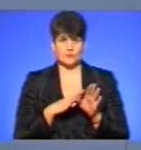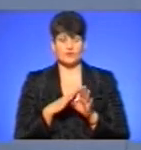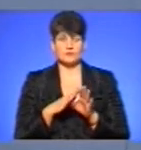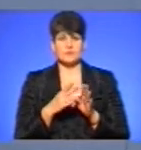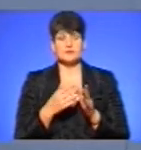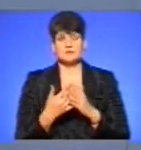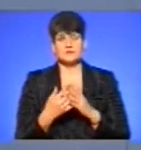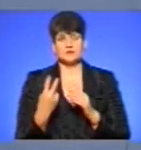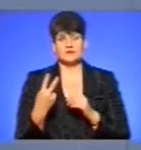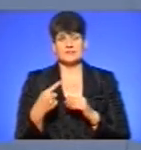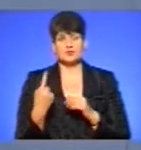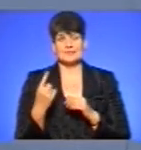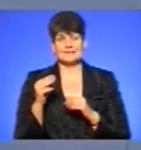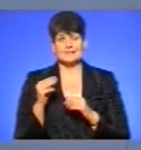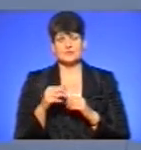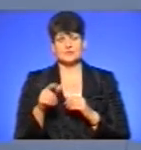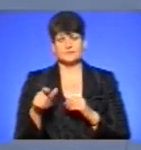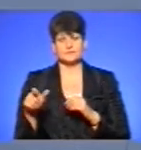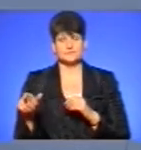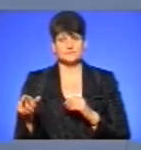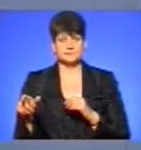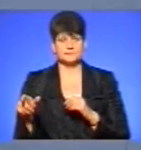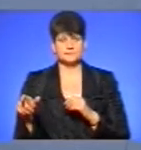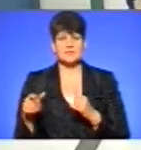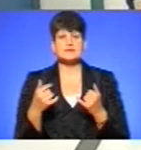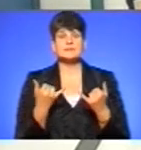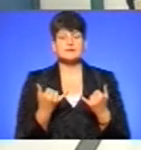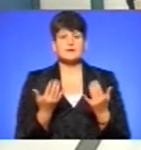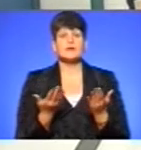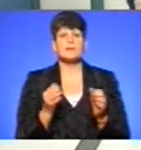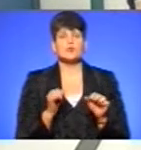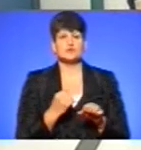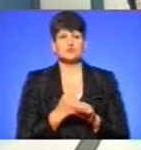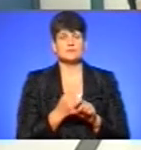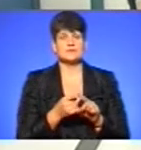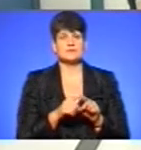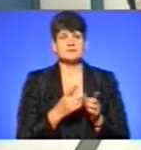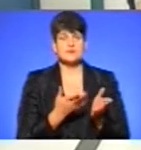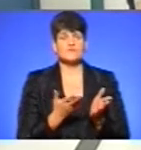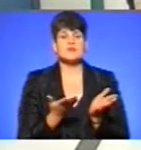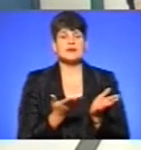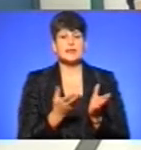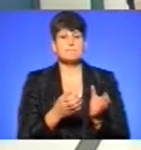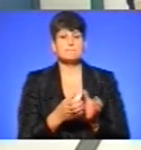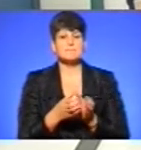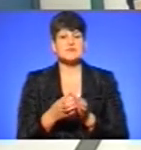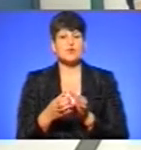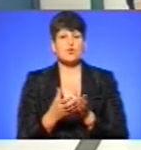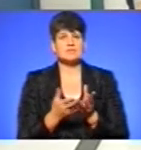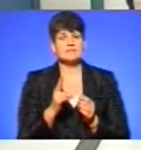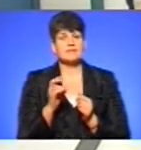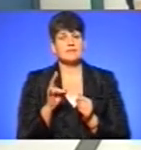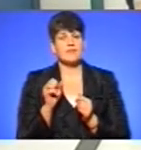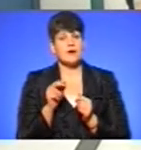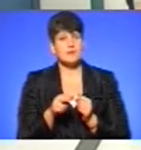близько 21 тисячі. А зараз де можна зробити це? В яких підрозділах чи в ЦНАПах